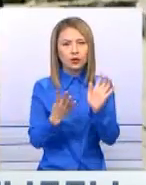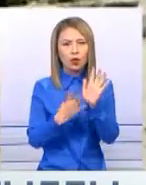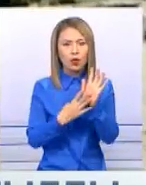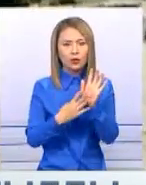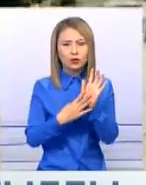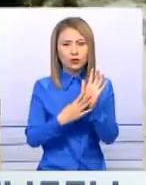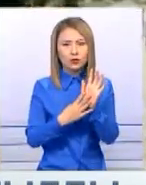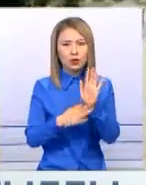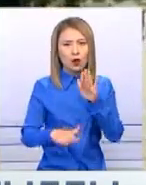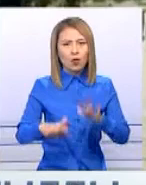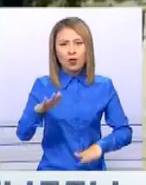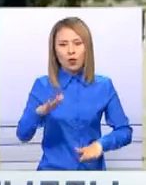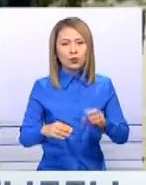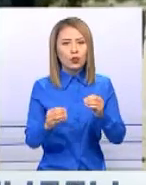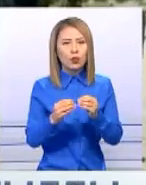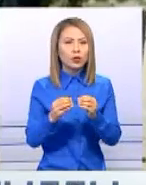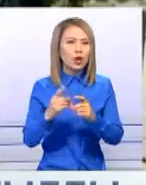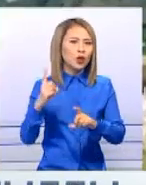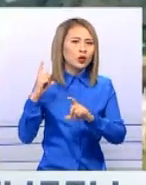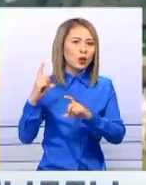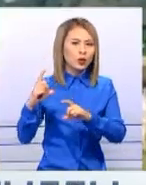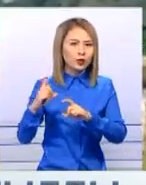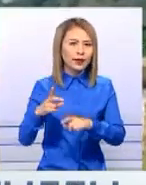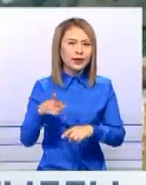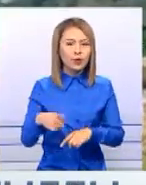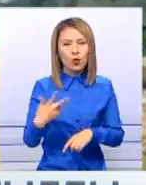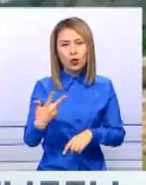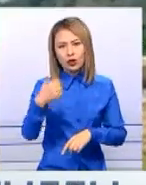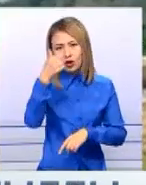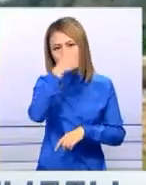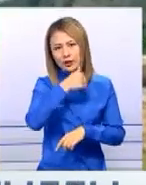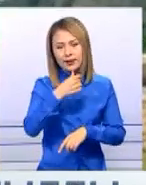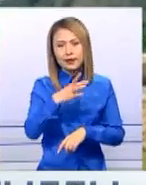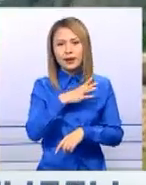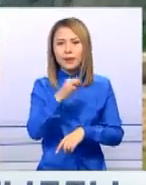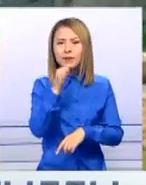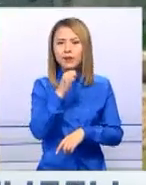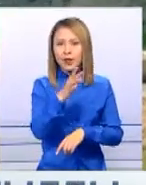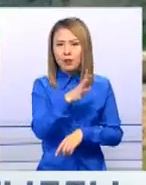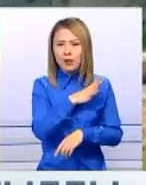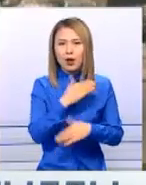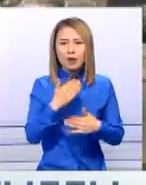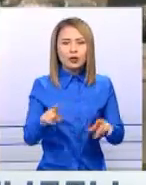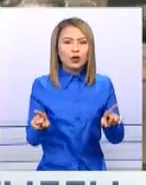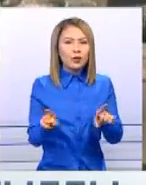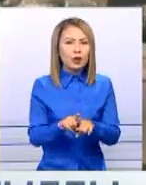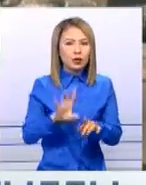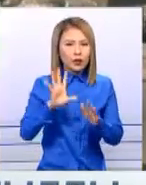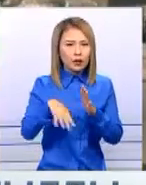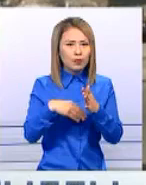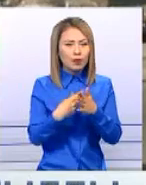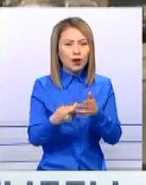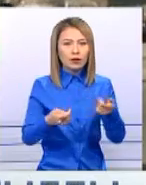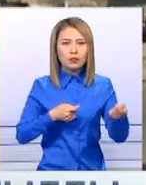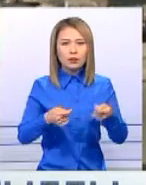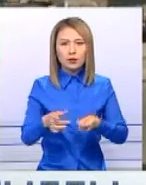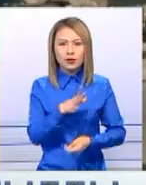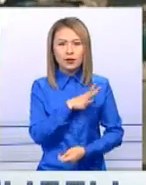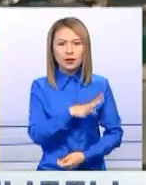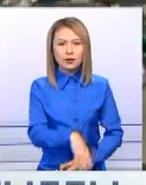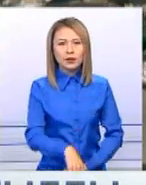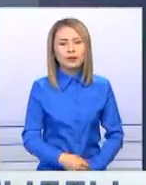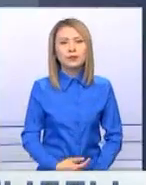метр, салмағы 10 тоннаға дейін жетеді. Ол алғаш рет 2003 жылы сынақтан өткен, бірақ содан бері қолданылмаған.